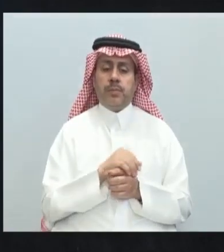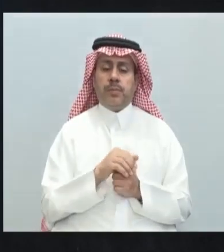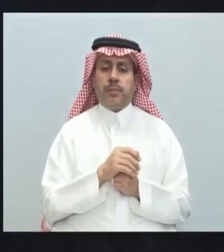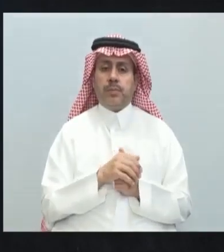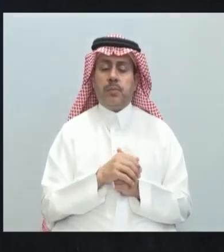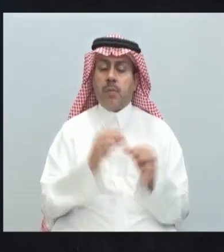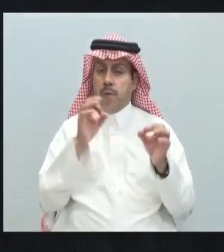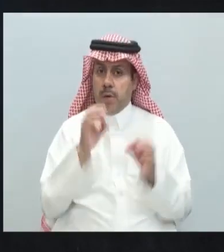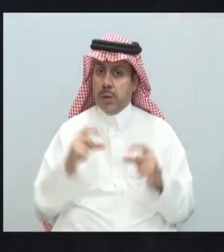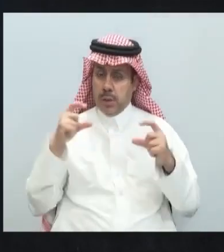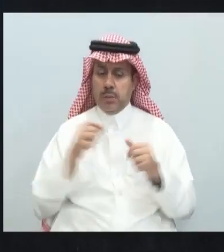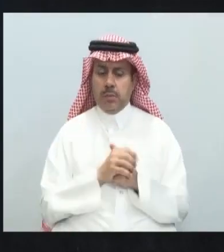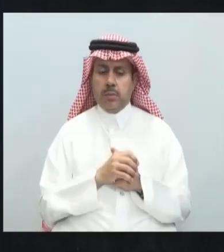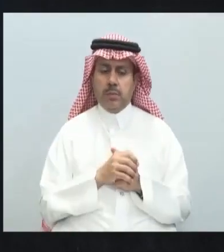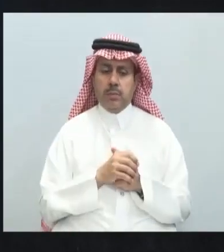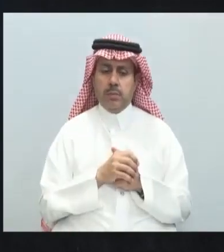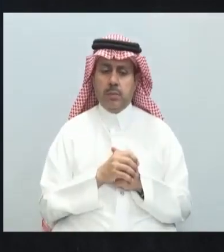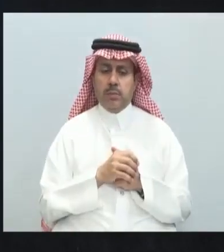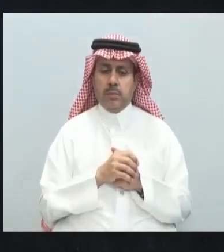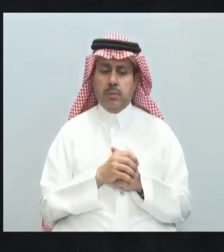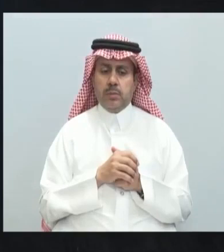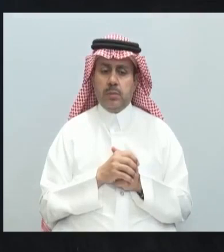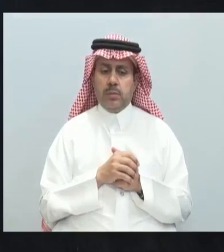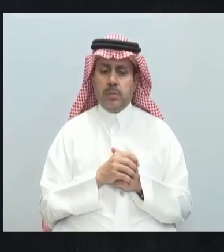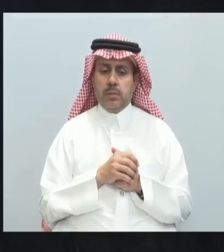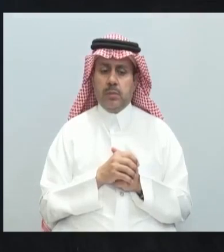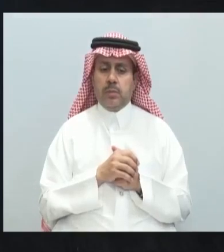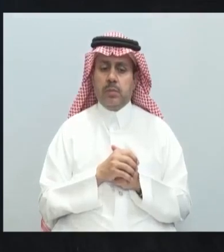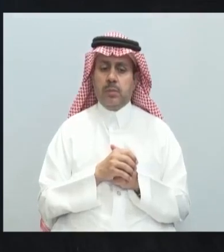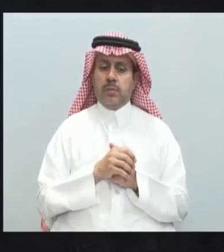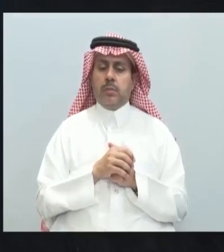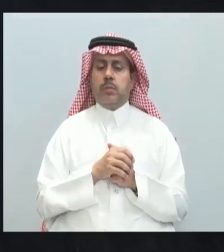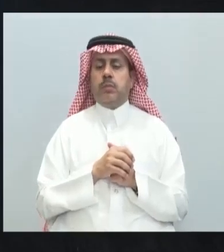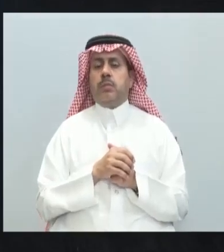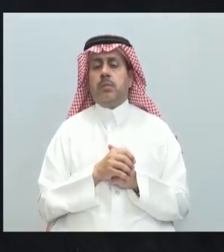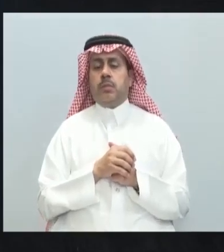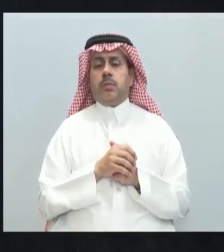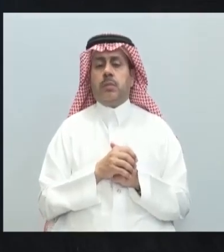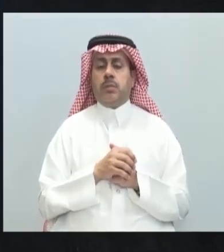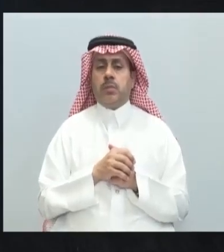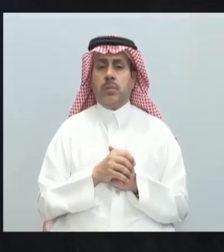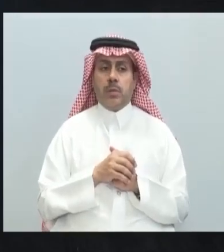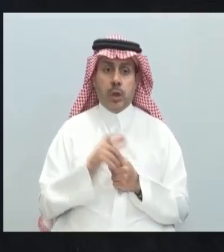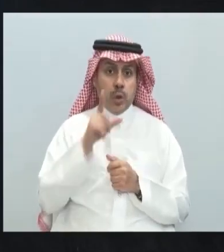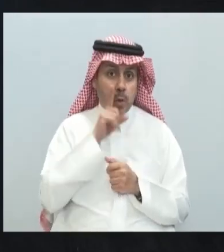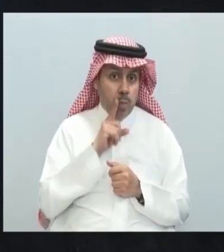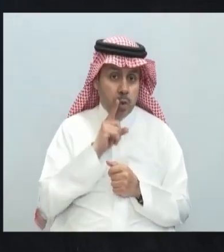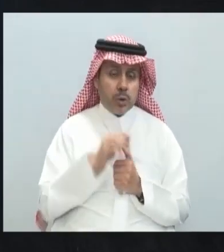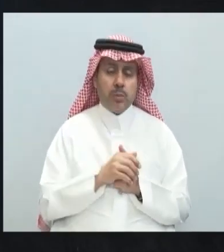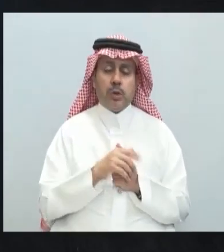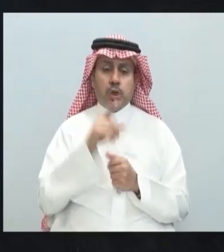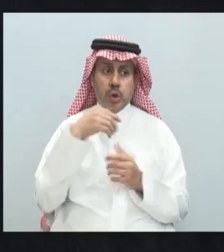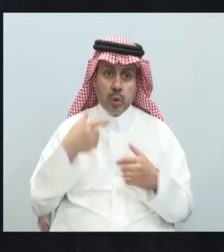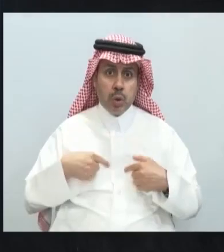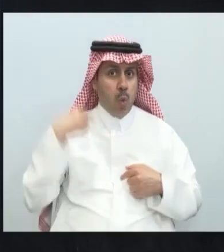اتقوا اذا مسهم طائف من شيطان تذكروا فاذا هم مبصرون فهذا هو حال المؤمن سرعان